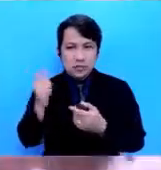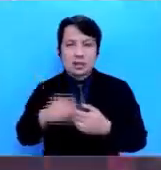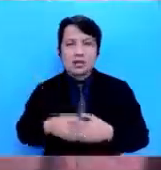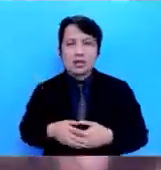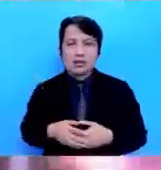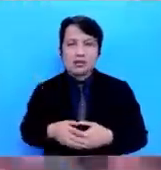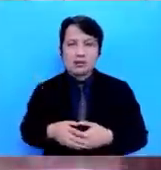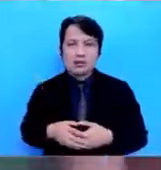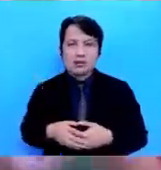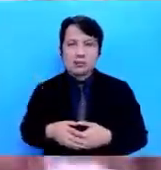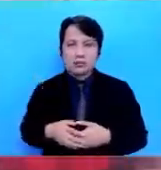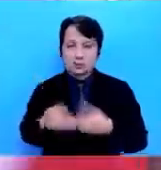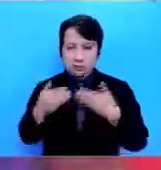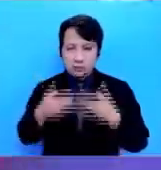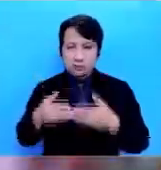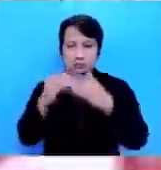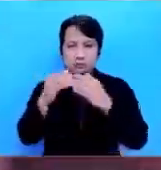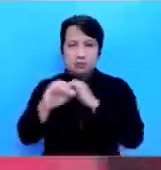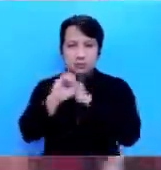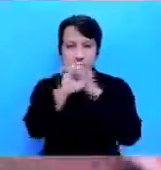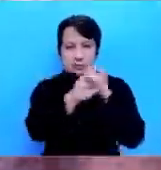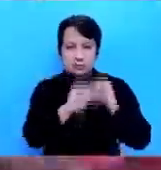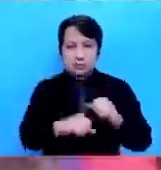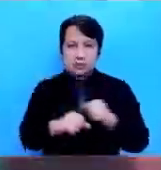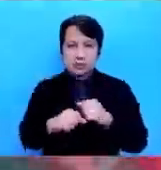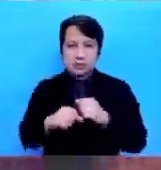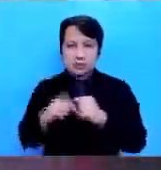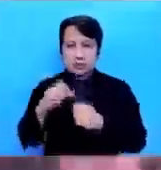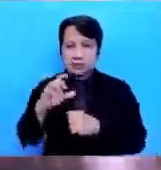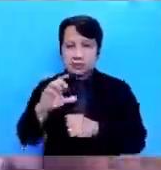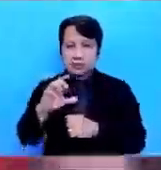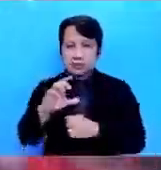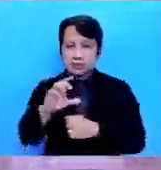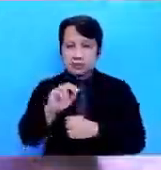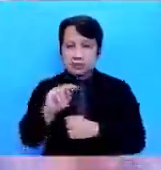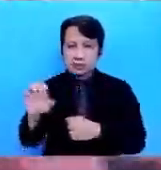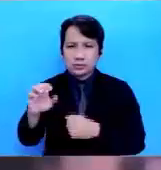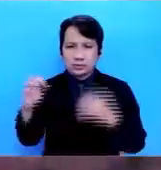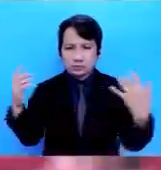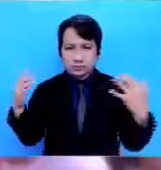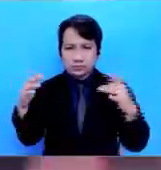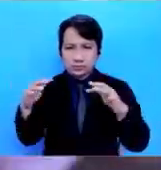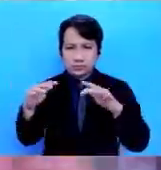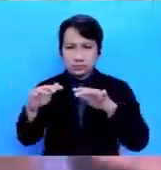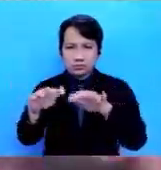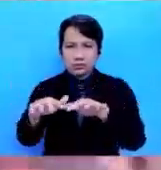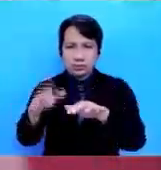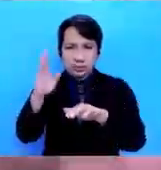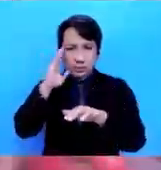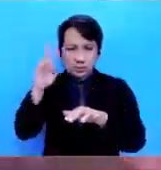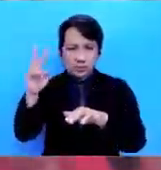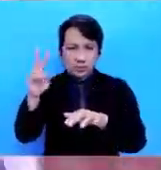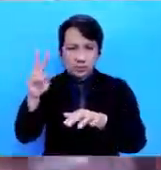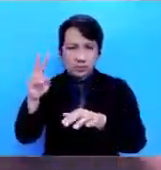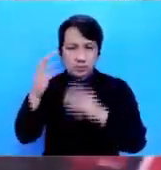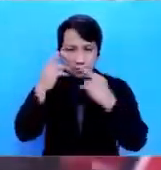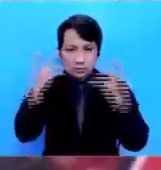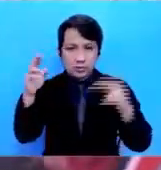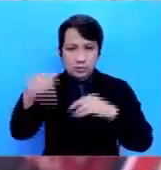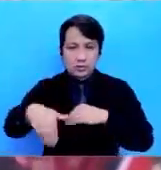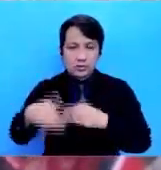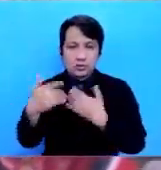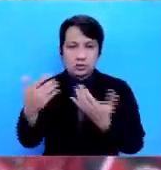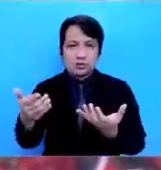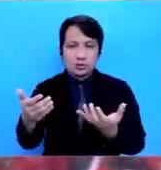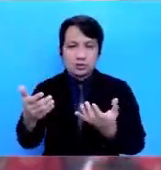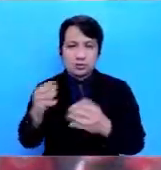Habang umaarangkada ang kampanya sa Kabanatuan, nag-umpisa na rin dumagsang mga supporters ni Marcos Jr. at Mayor Sara Duterte sa isang